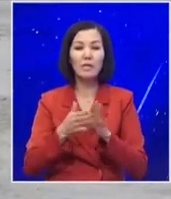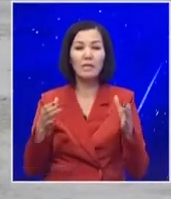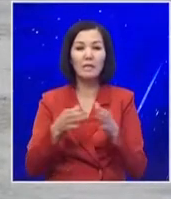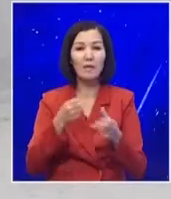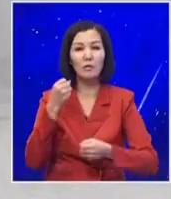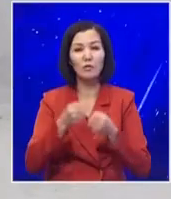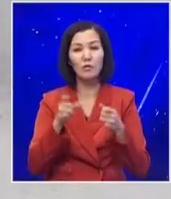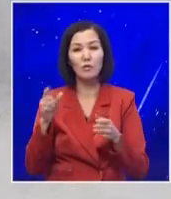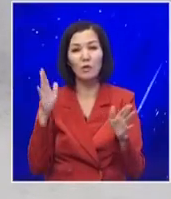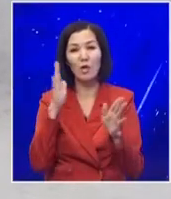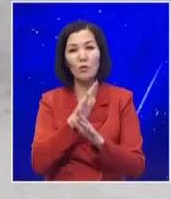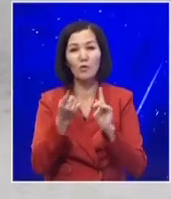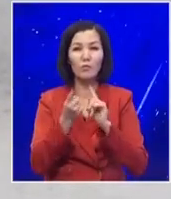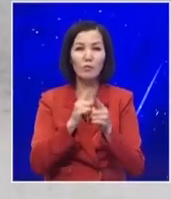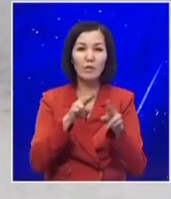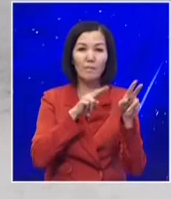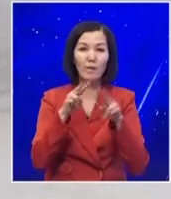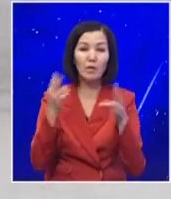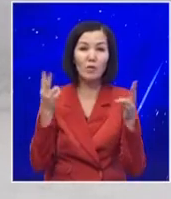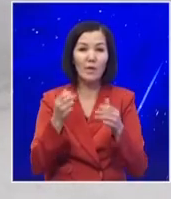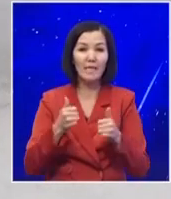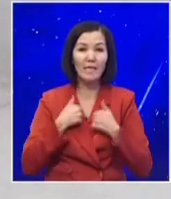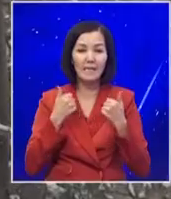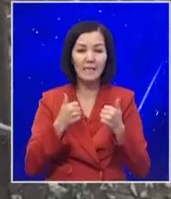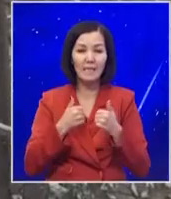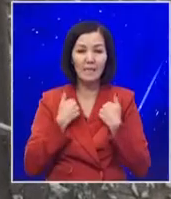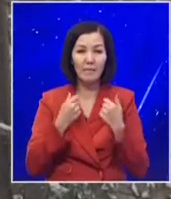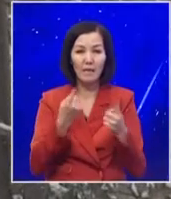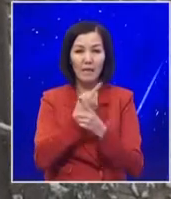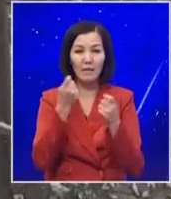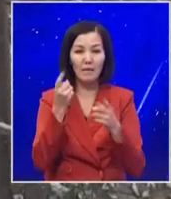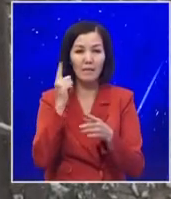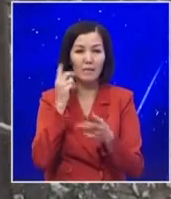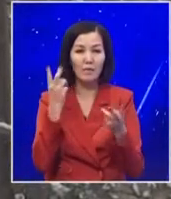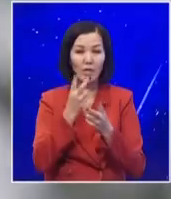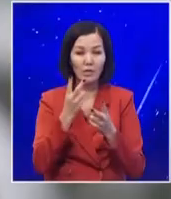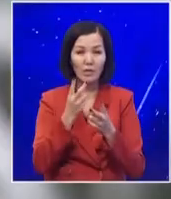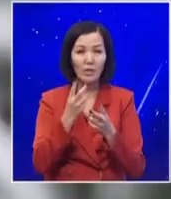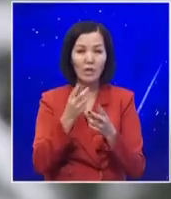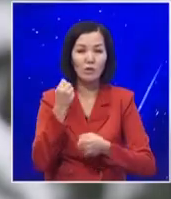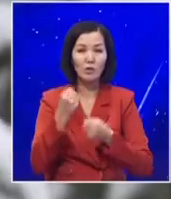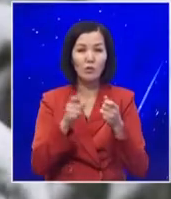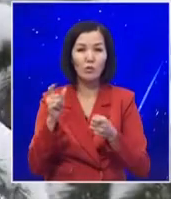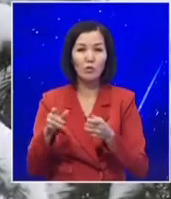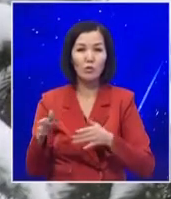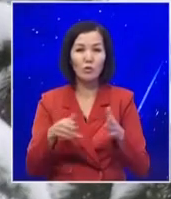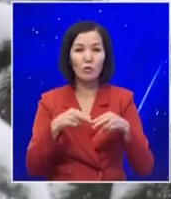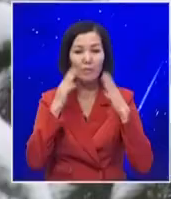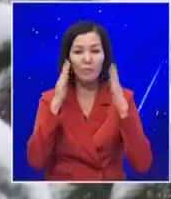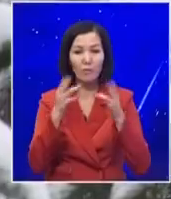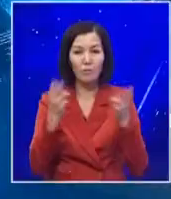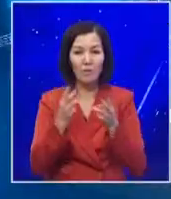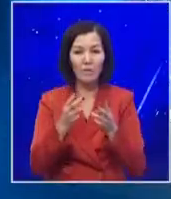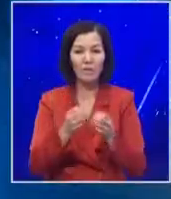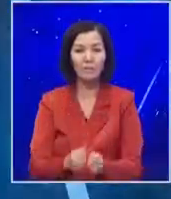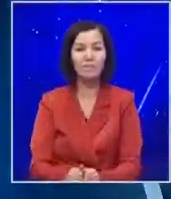автокөлік иелері ауа райының өзгерістерін бақылауға тырысып, метеорологиялық мәліметтерді тыңдауға жет. Сондай-ақ жүргізушілерге жолда барынша абай болу керектігін